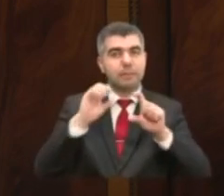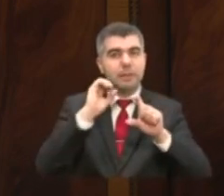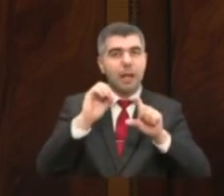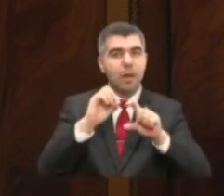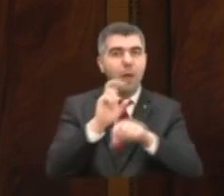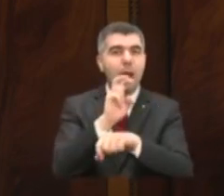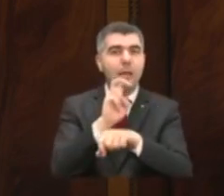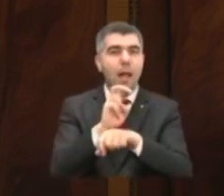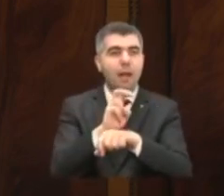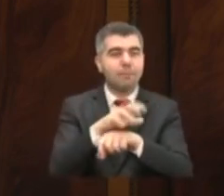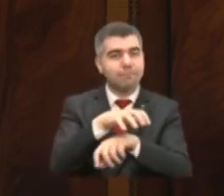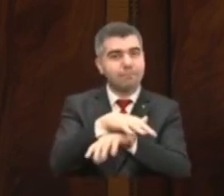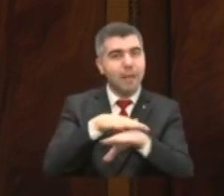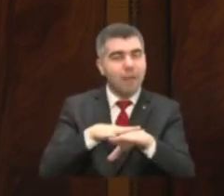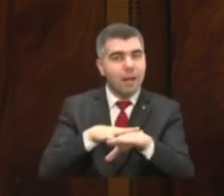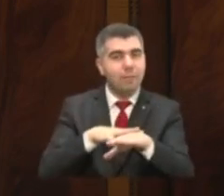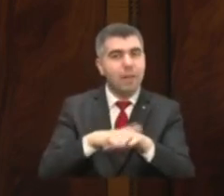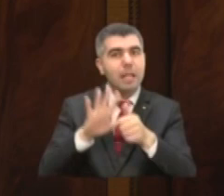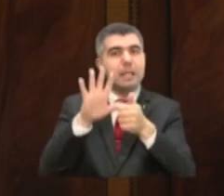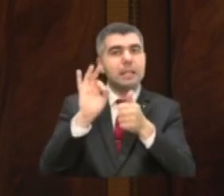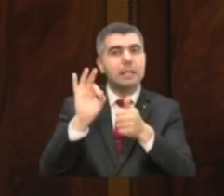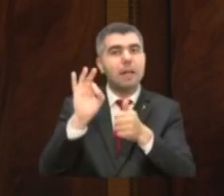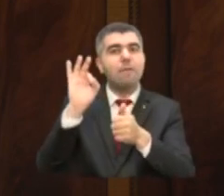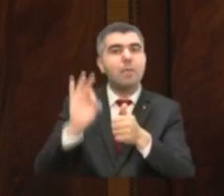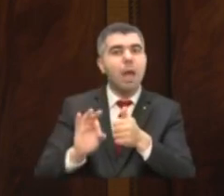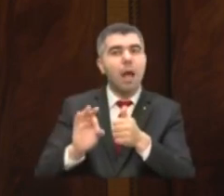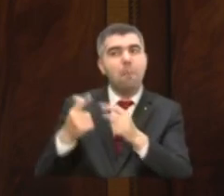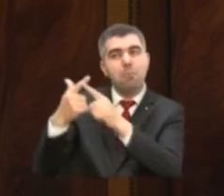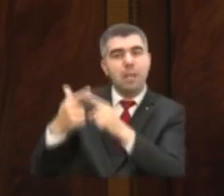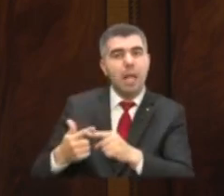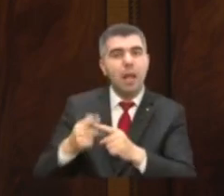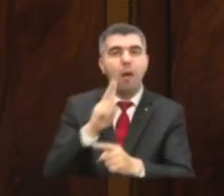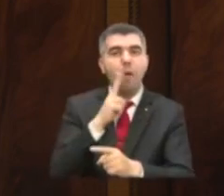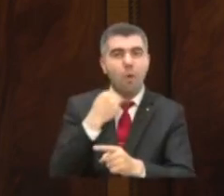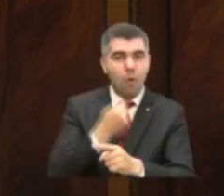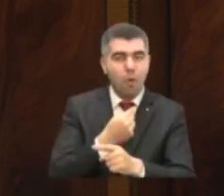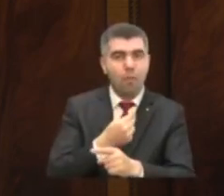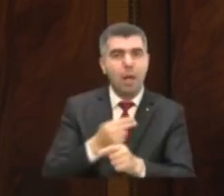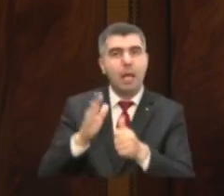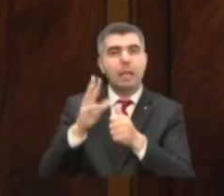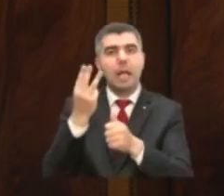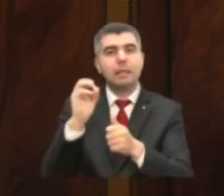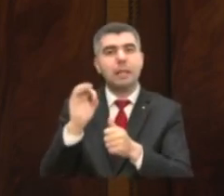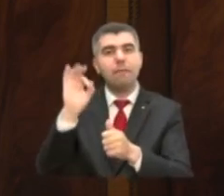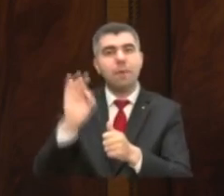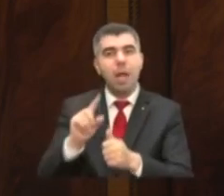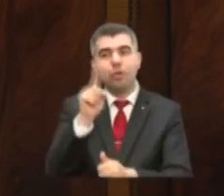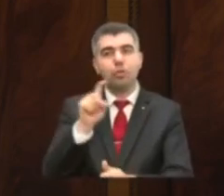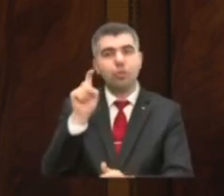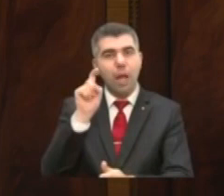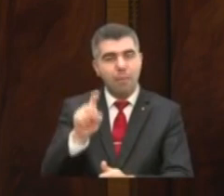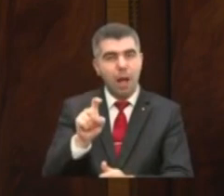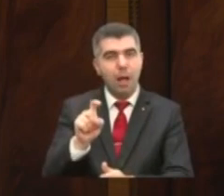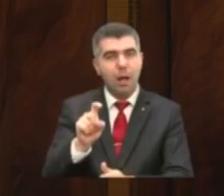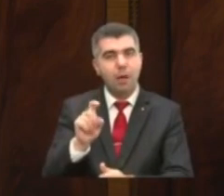سيتم تحمله بنسبة 60% في إطار الميزانية العامة، 30% من قبل الجماعات الترابية، 10% من قبل التعاون